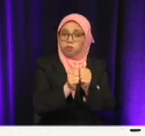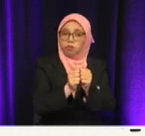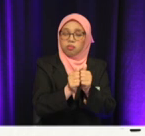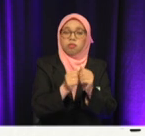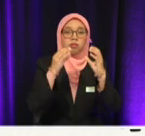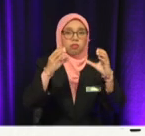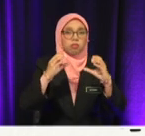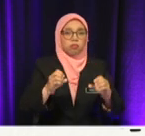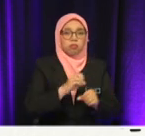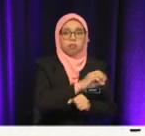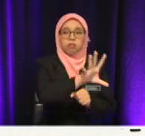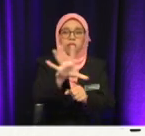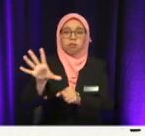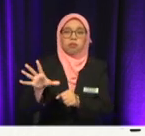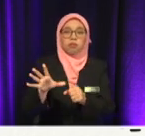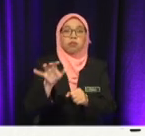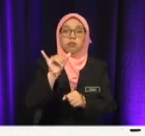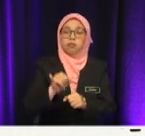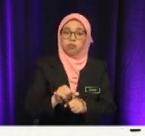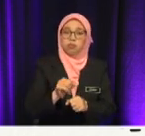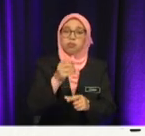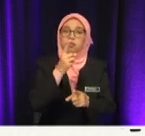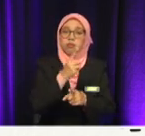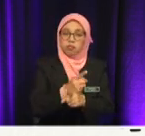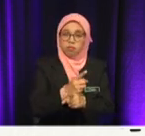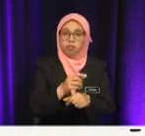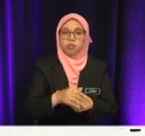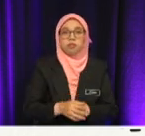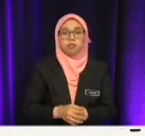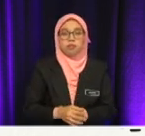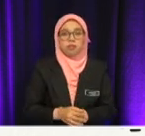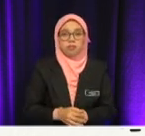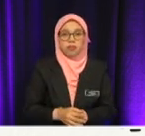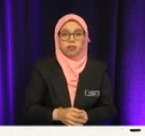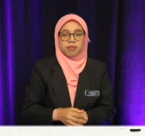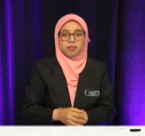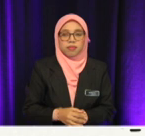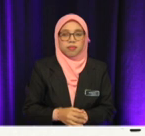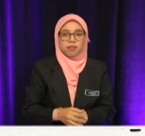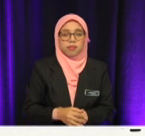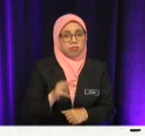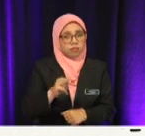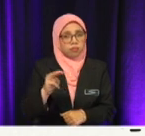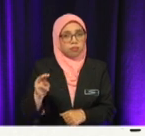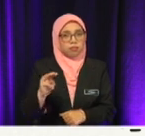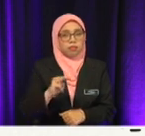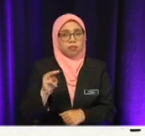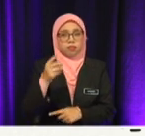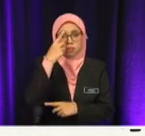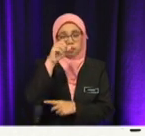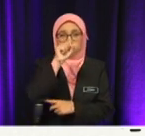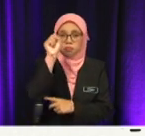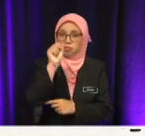betul dengan menulis A, B, C dan D pada ruang jawapan. Baik, murid-murid, untuk soalan